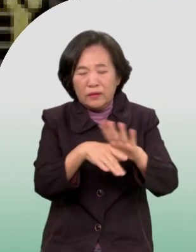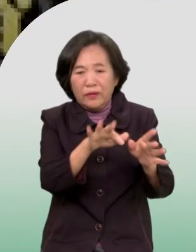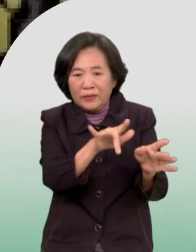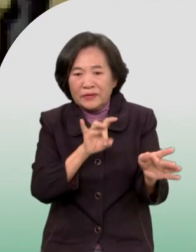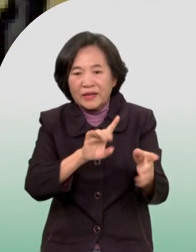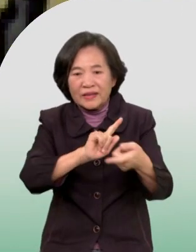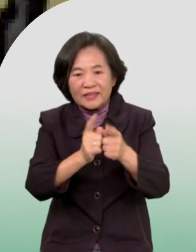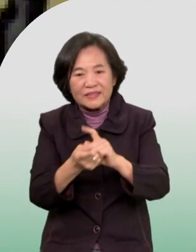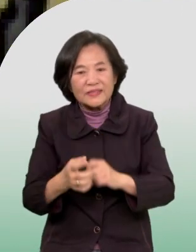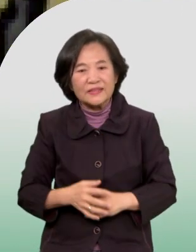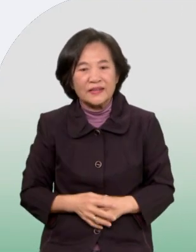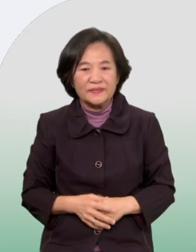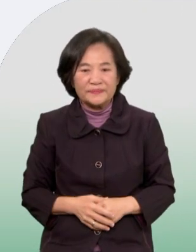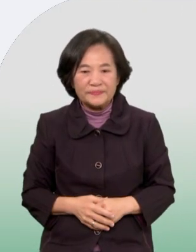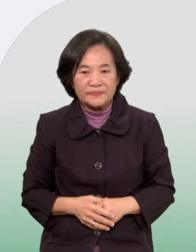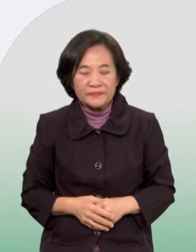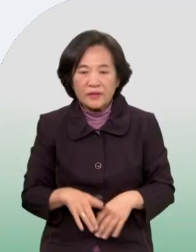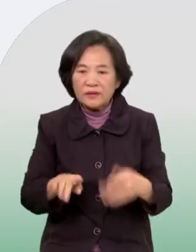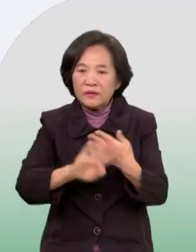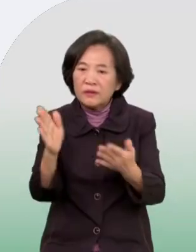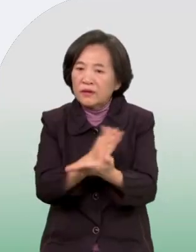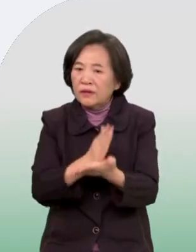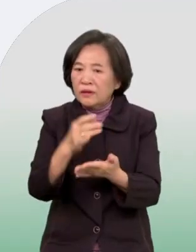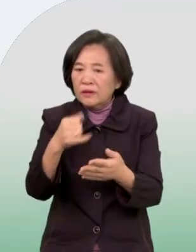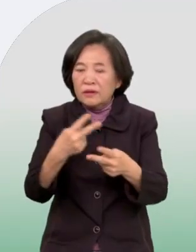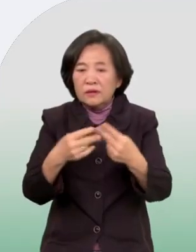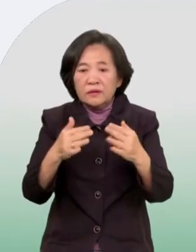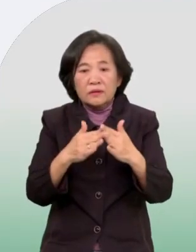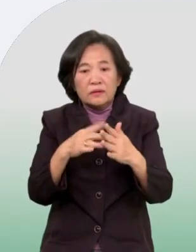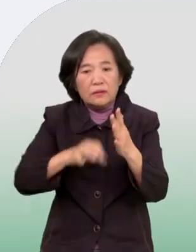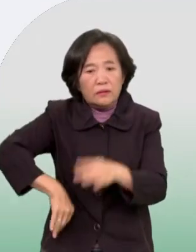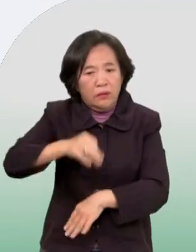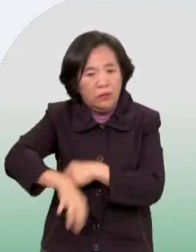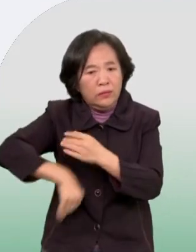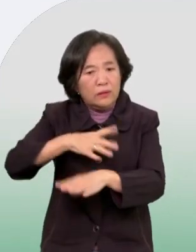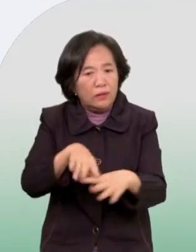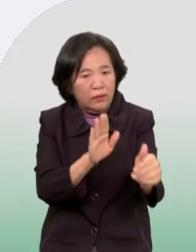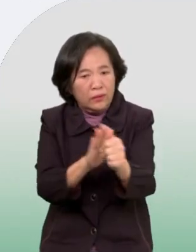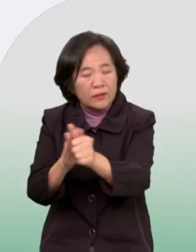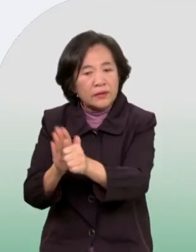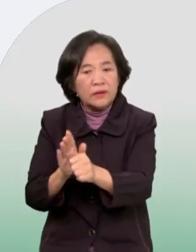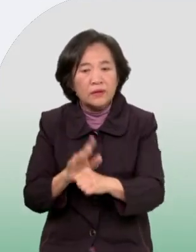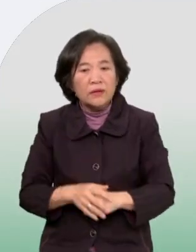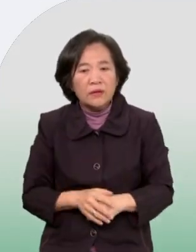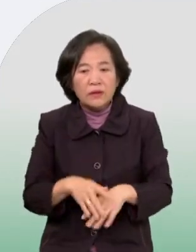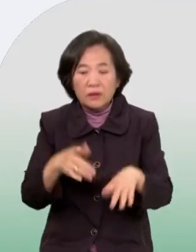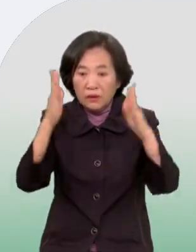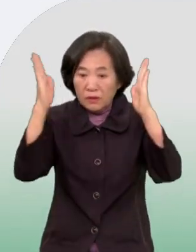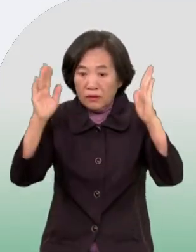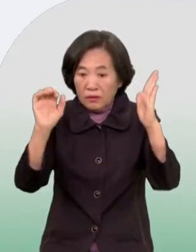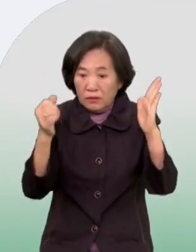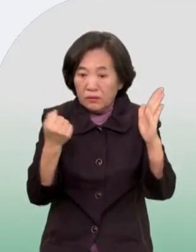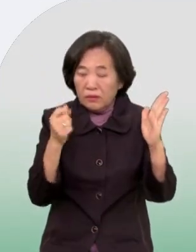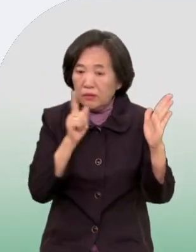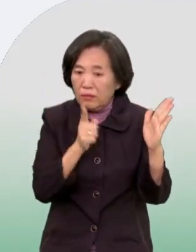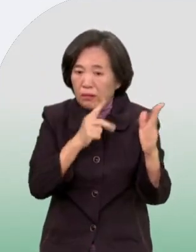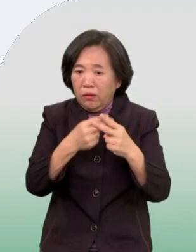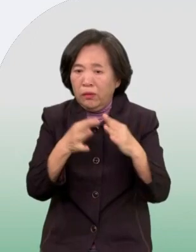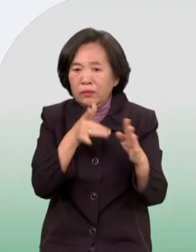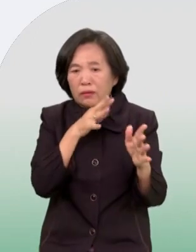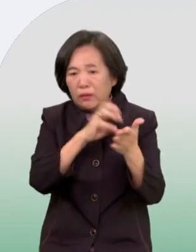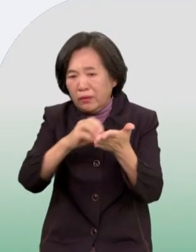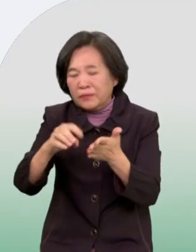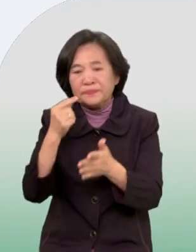上架，大家就经讨论，有的人认为合肥肥是太浅，三无法通本参加的人获得正确的合法用